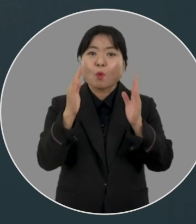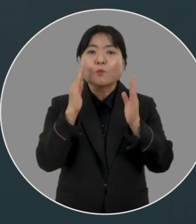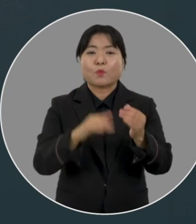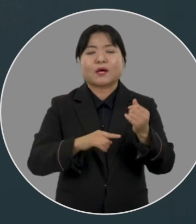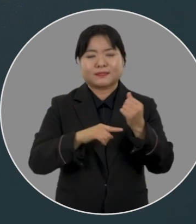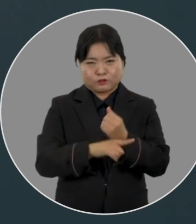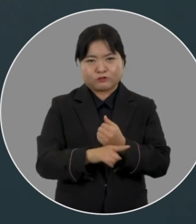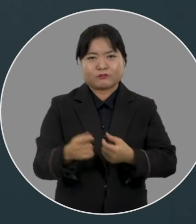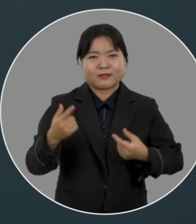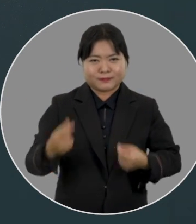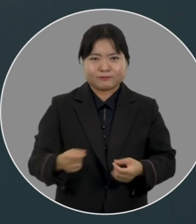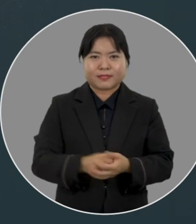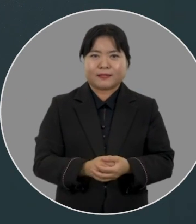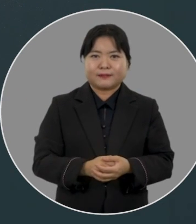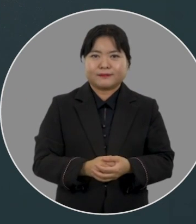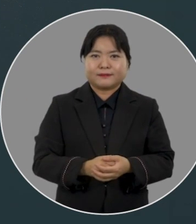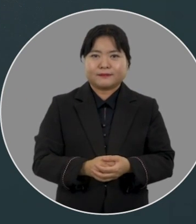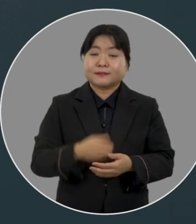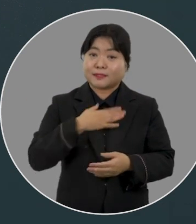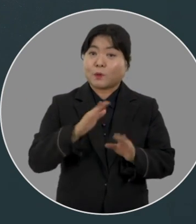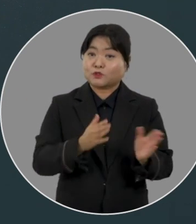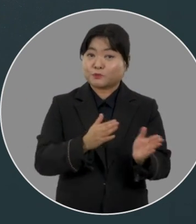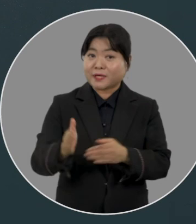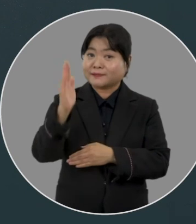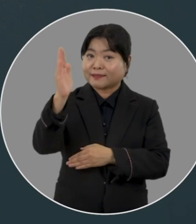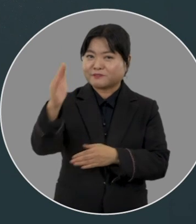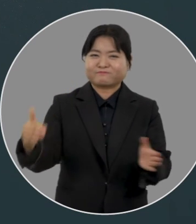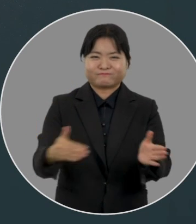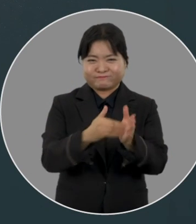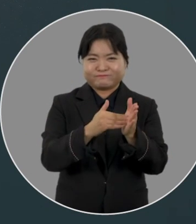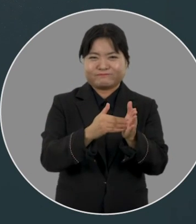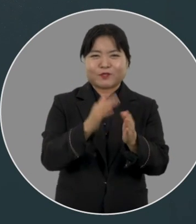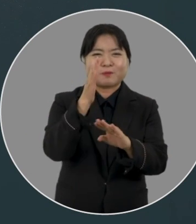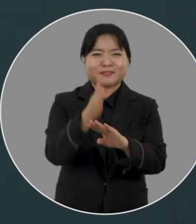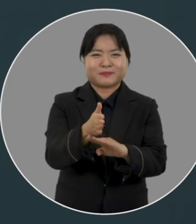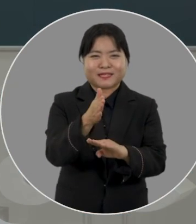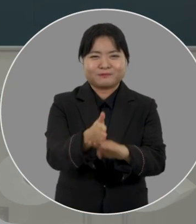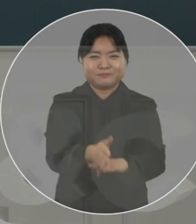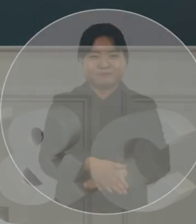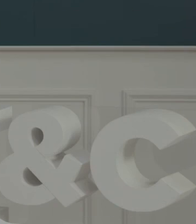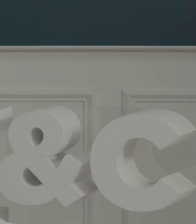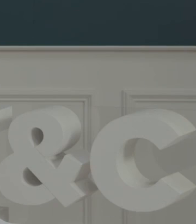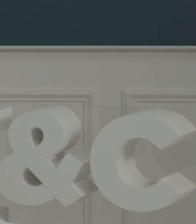듣고 공부하는 이유일 것 같습니다. 제가 오늘 준비한 얘기는 여기까지입니다. 고맙습니다.